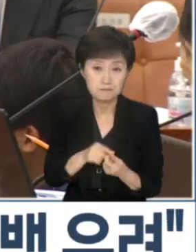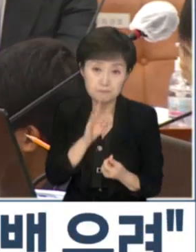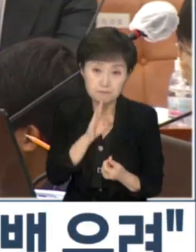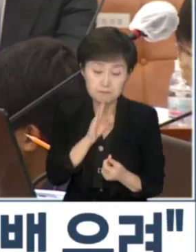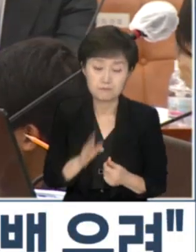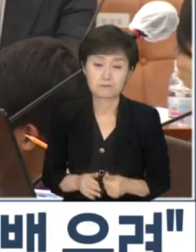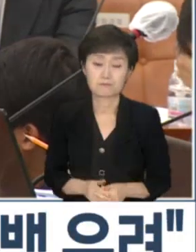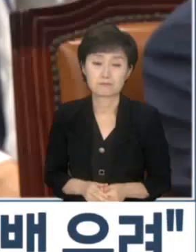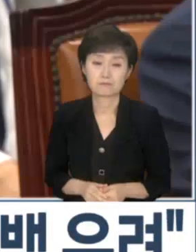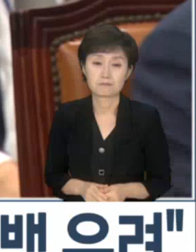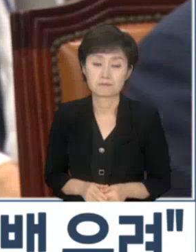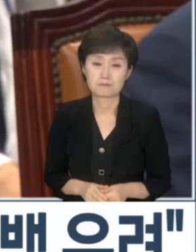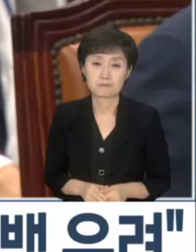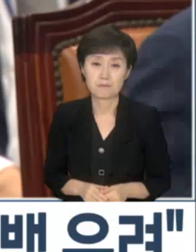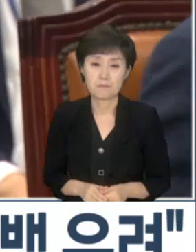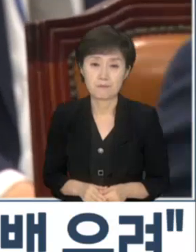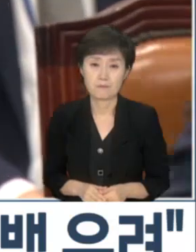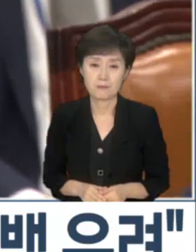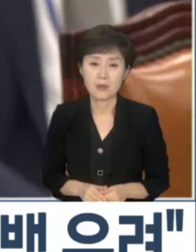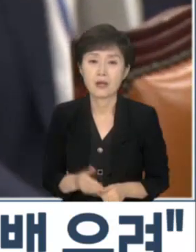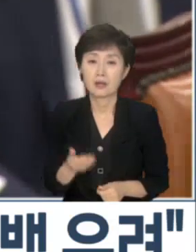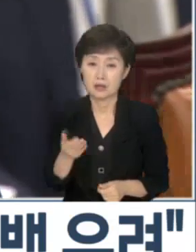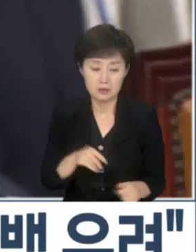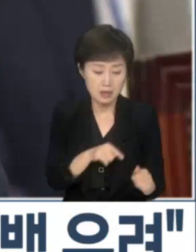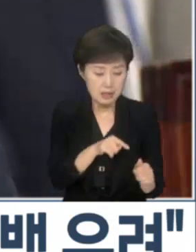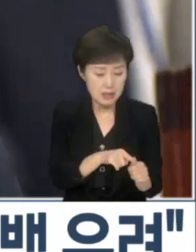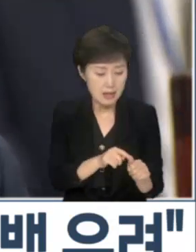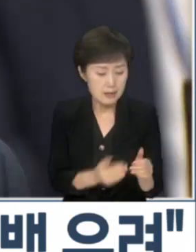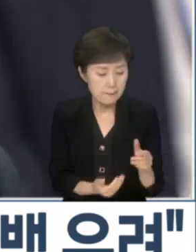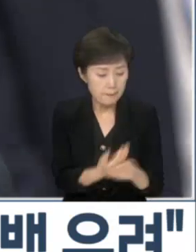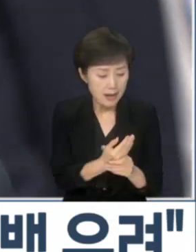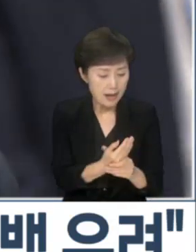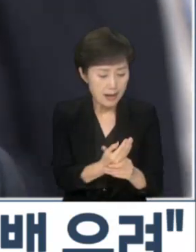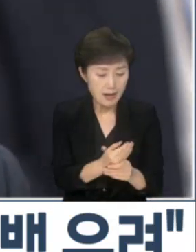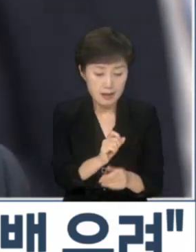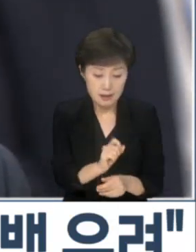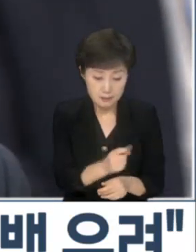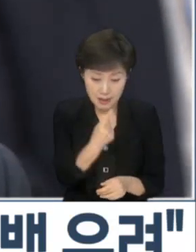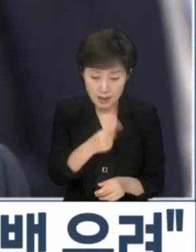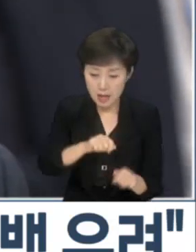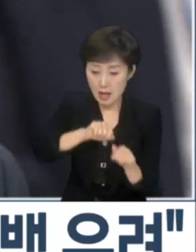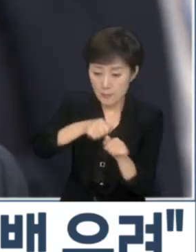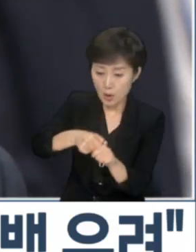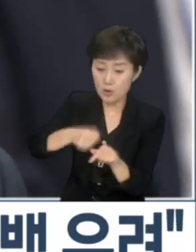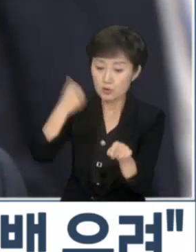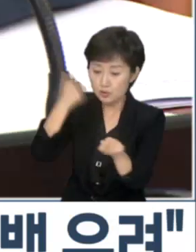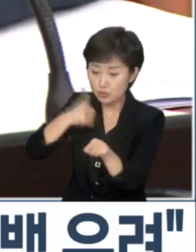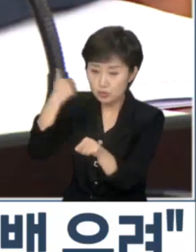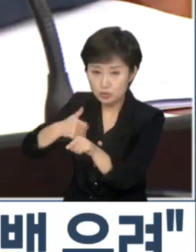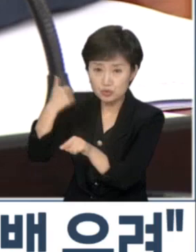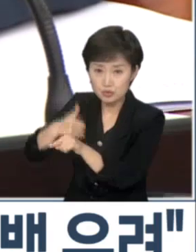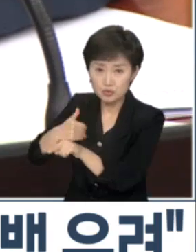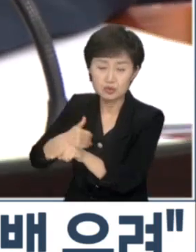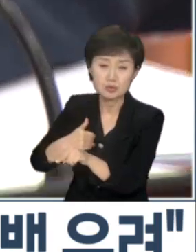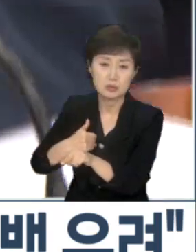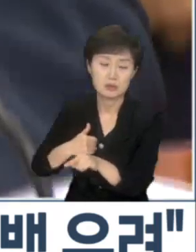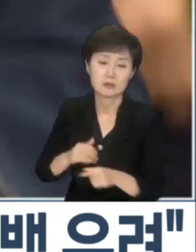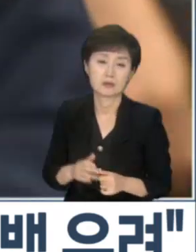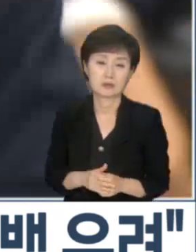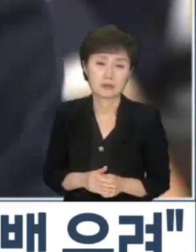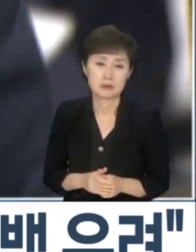지금 이게 처벌을 어느 선까지 하느냐이 문제 가지고 계속 지금 특검 특검까지 얘기하고 그러는데